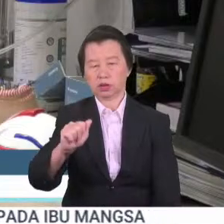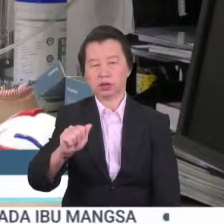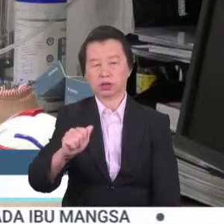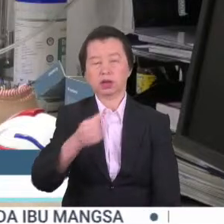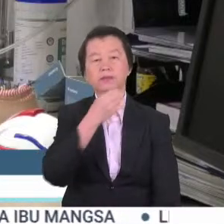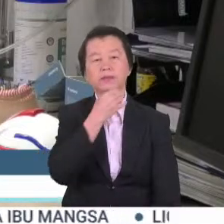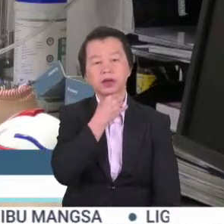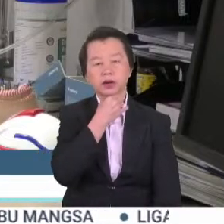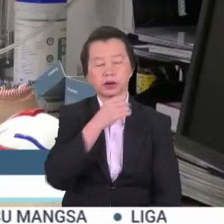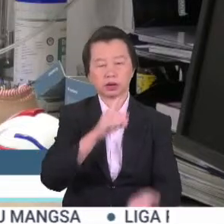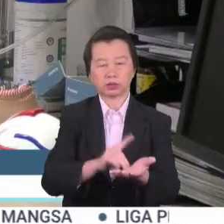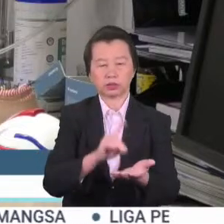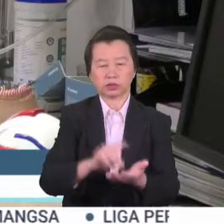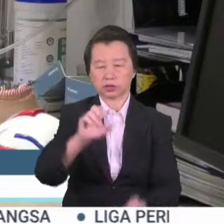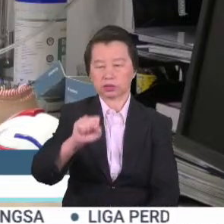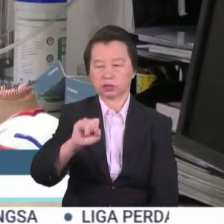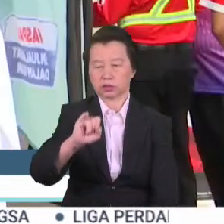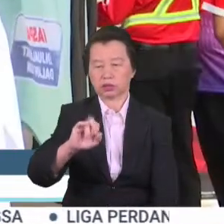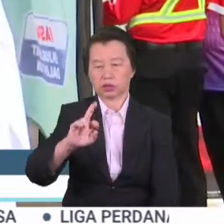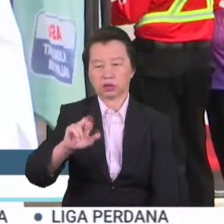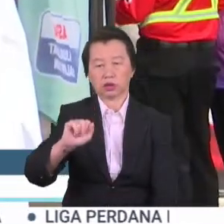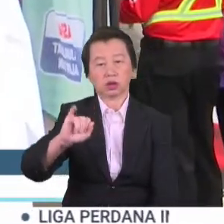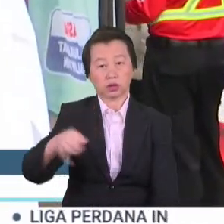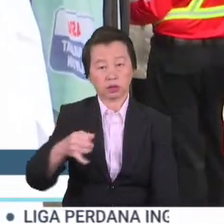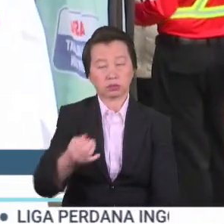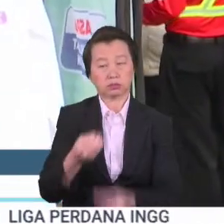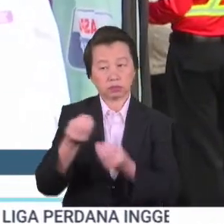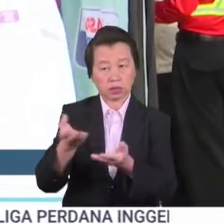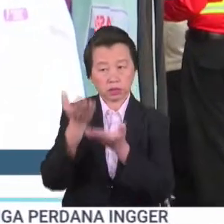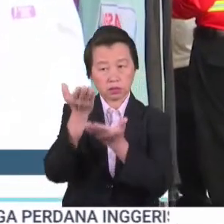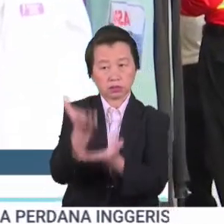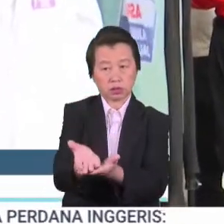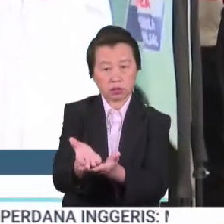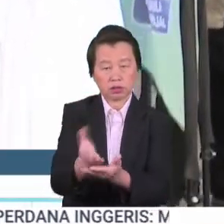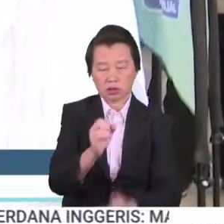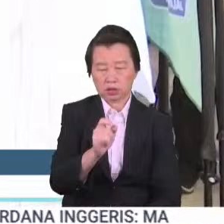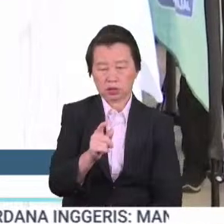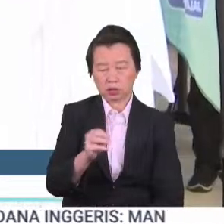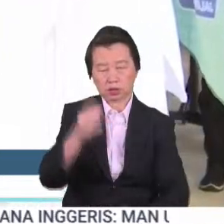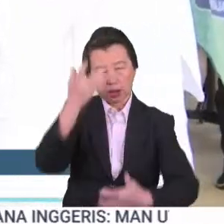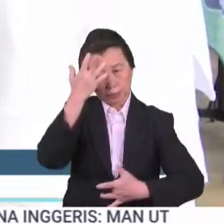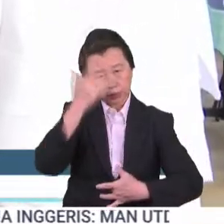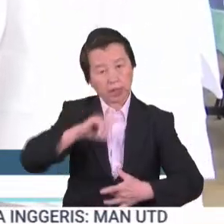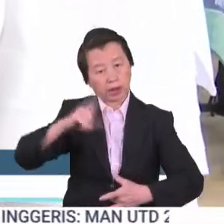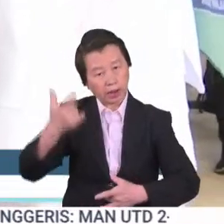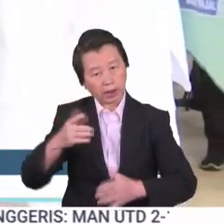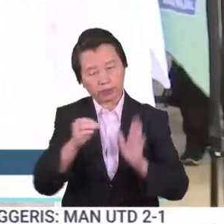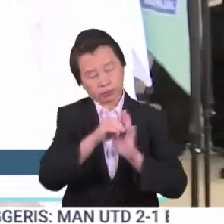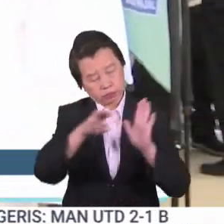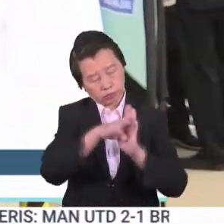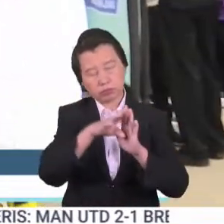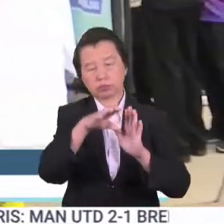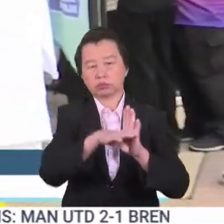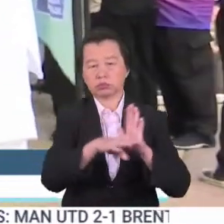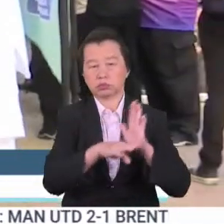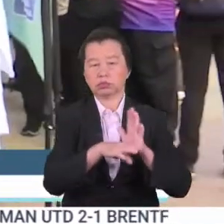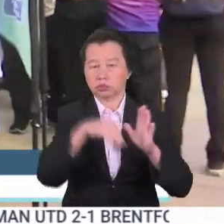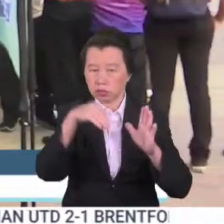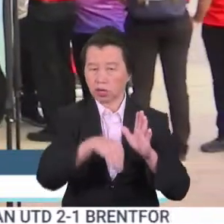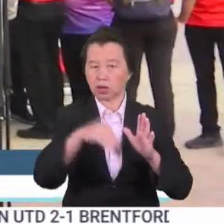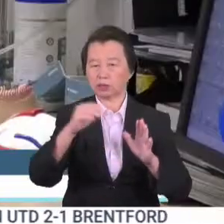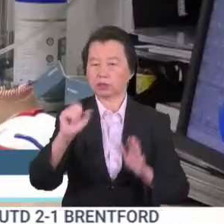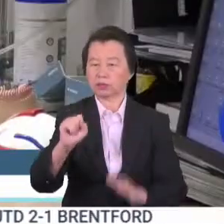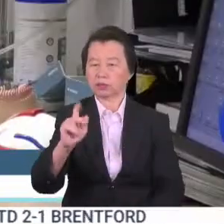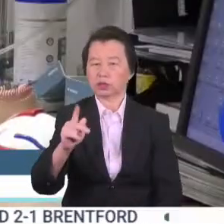cawangan perak Dr shur subraniam memberi cadangan agar skim penyakit lain turut disenaraikan dalam skim